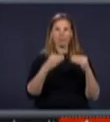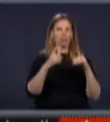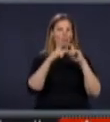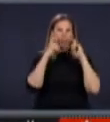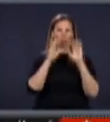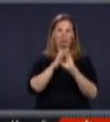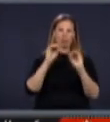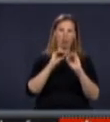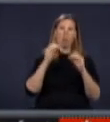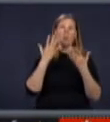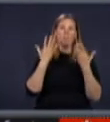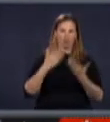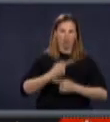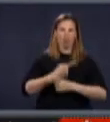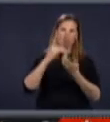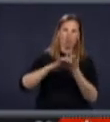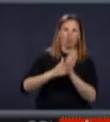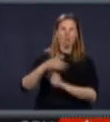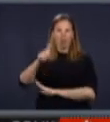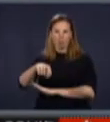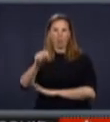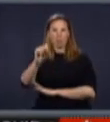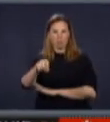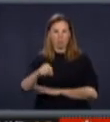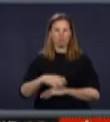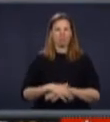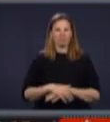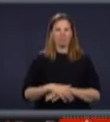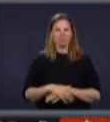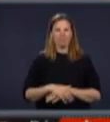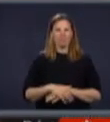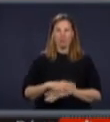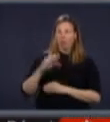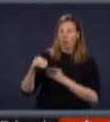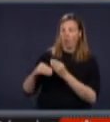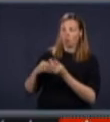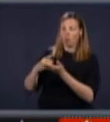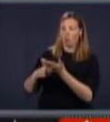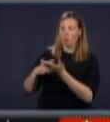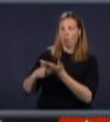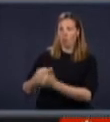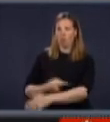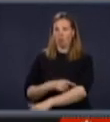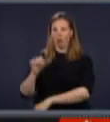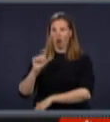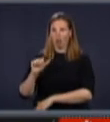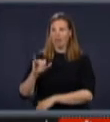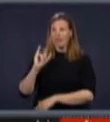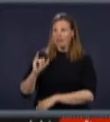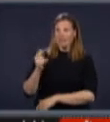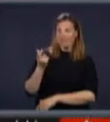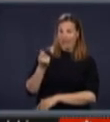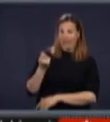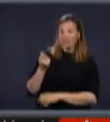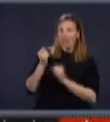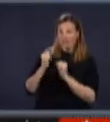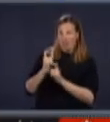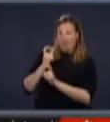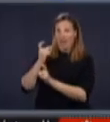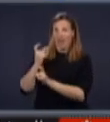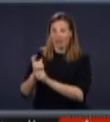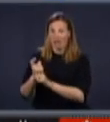n'exclut pas de le rendre obligatoire. Si vous me permettez, j'inviterai quand même la population qui peut se le permettre d'avoir un couvre-visage, de s'en